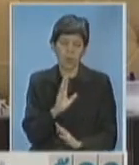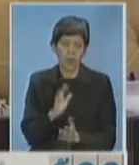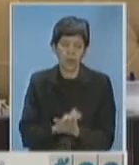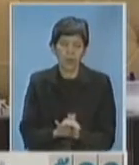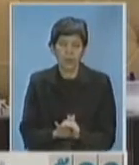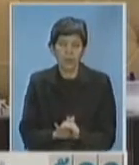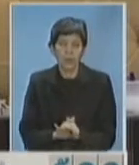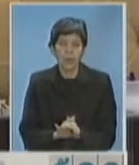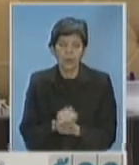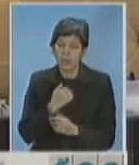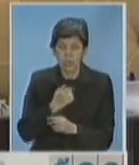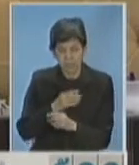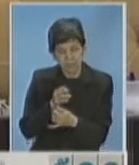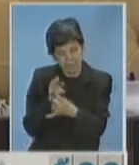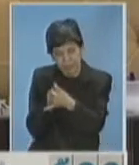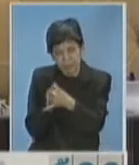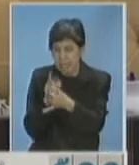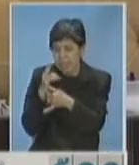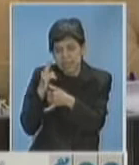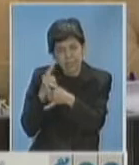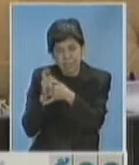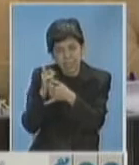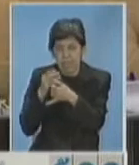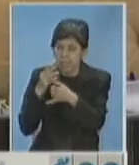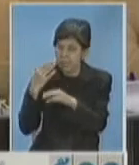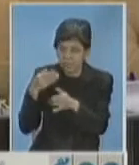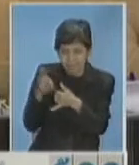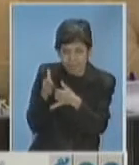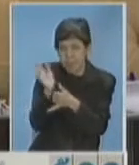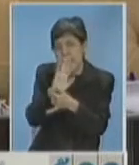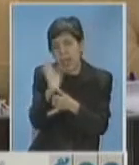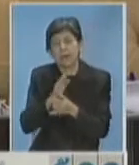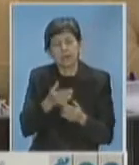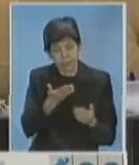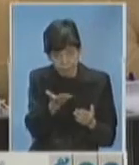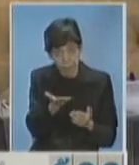ปทำให้คนอื่นเขาเสียหายนะครับเชิญท่านต่อครับ